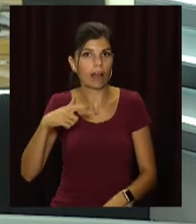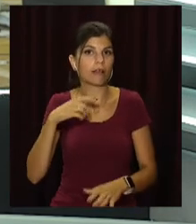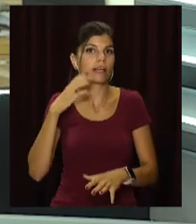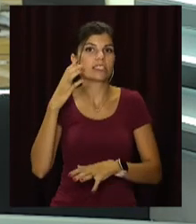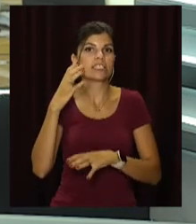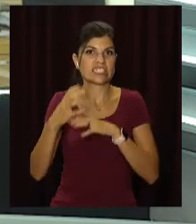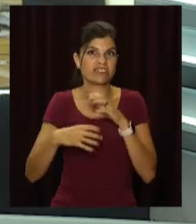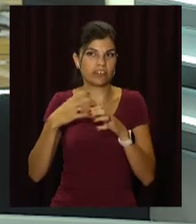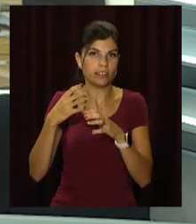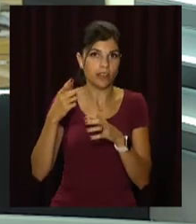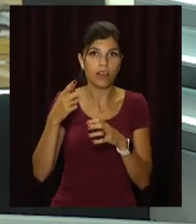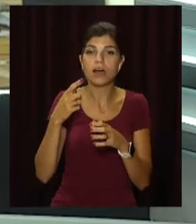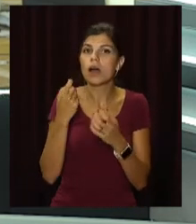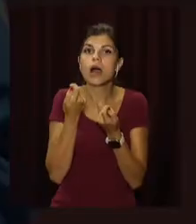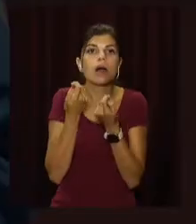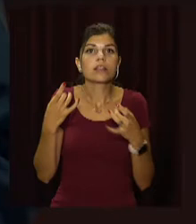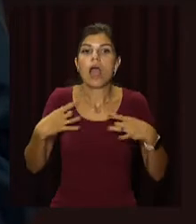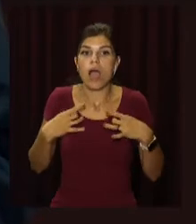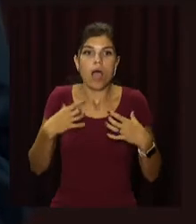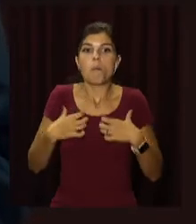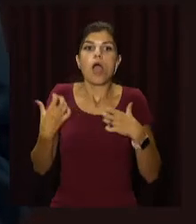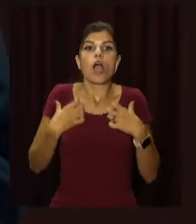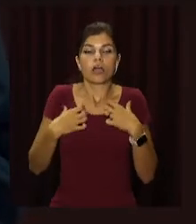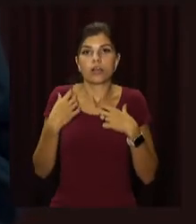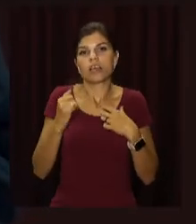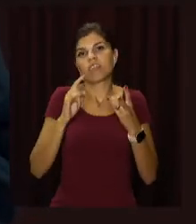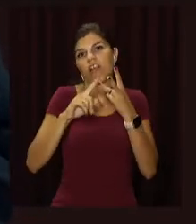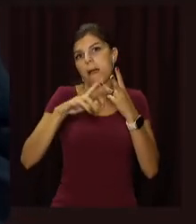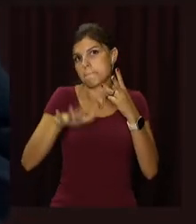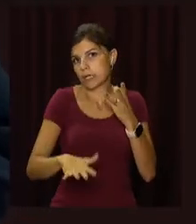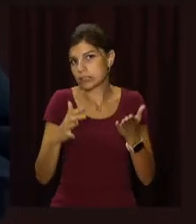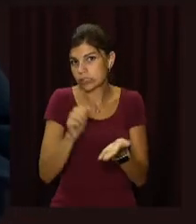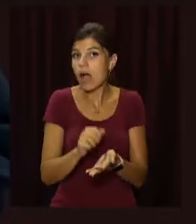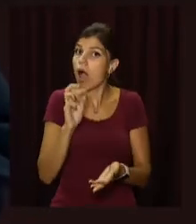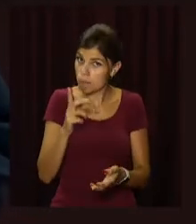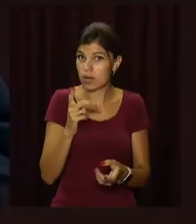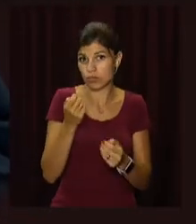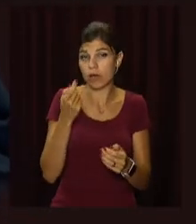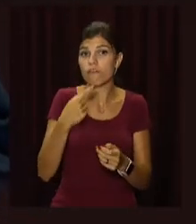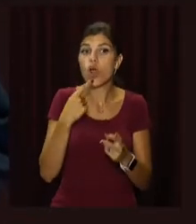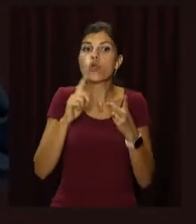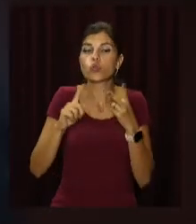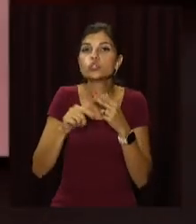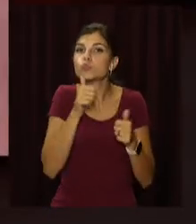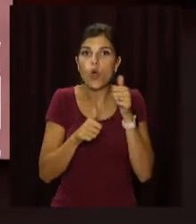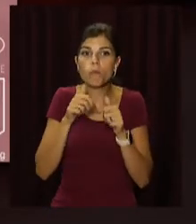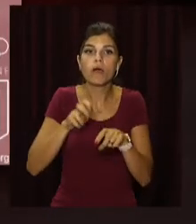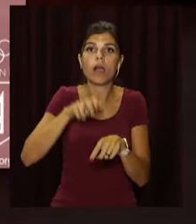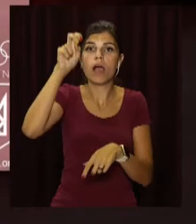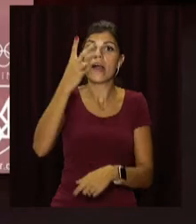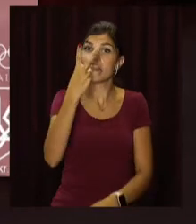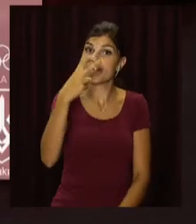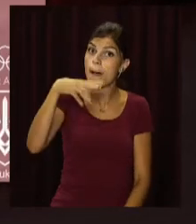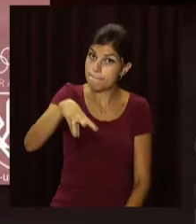світового сезону не змогла впоратися з нервами та посіла лише третє місце. З другої спроби спортсменка взяла висоту 2